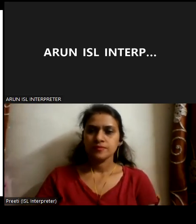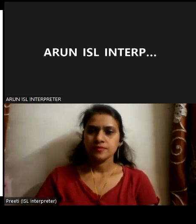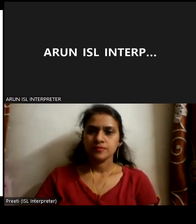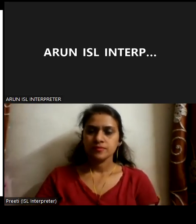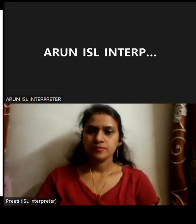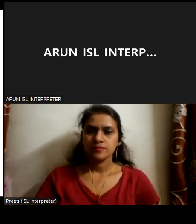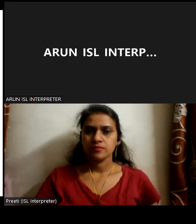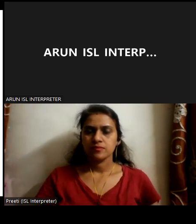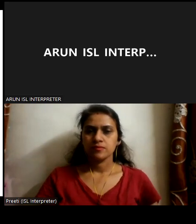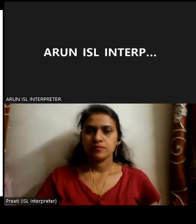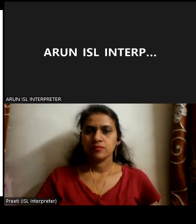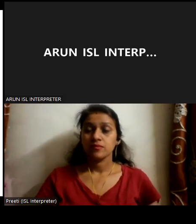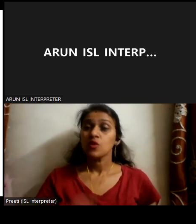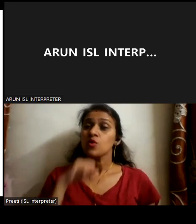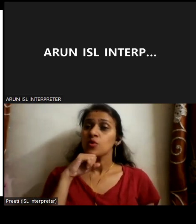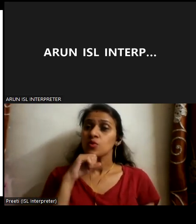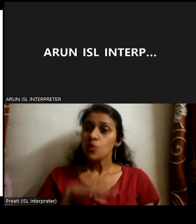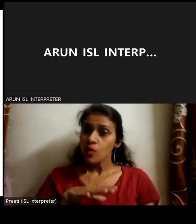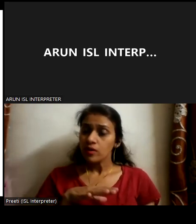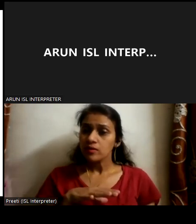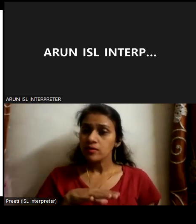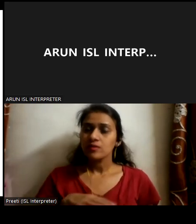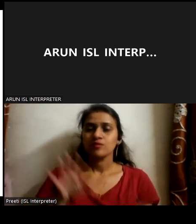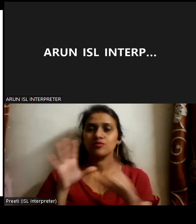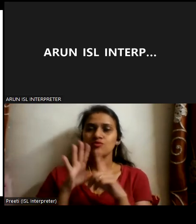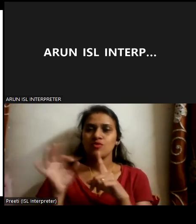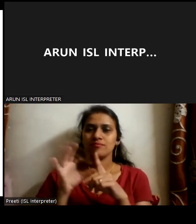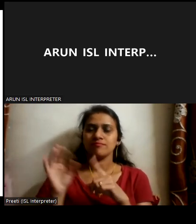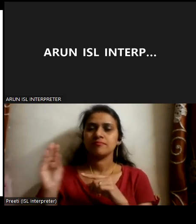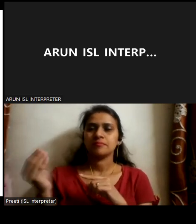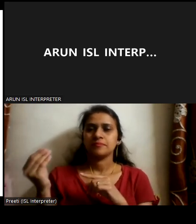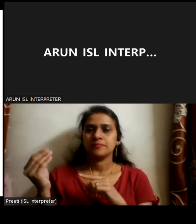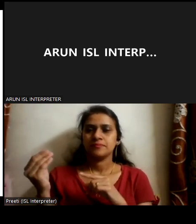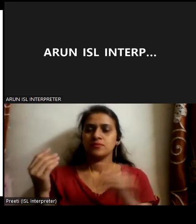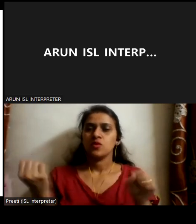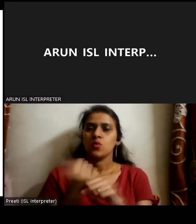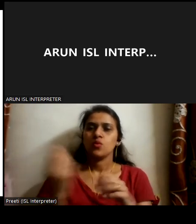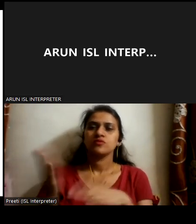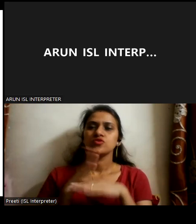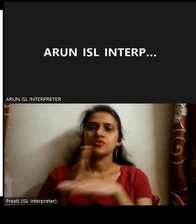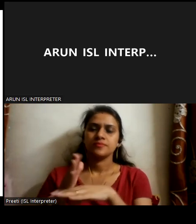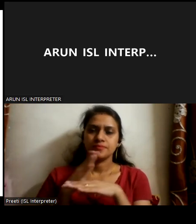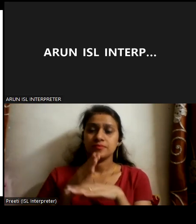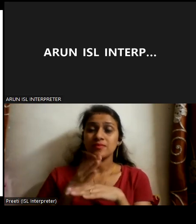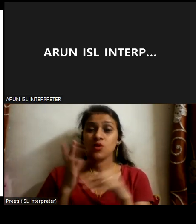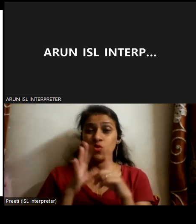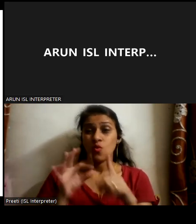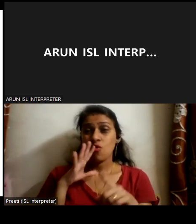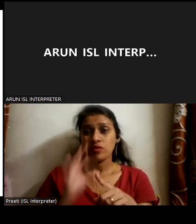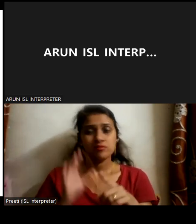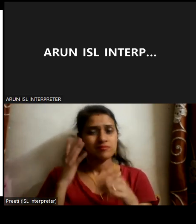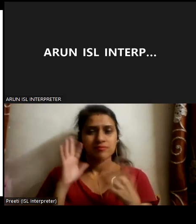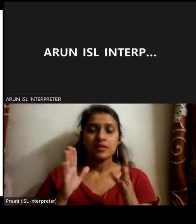the next generation, the youth, takes it further. ठीक है? तो ये तो दो समस्याएं हैं. अब ये कैसे होगा, नहीं होगा, इसको समझने से